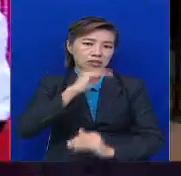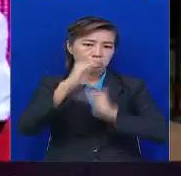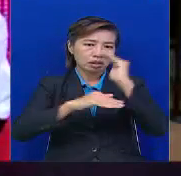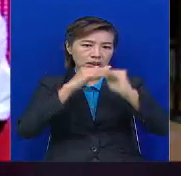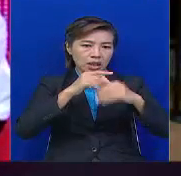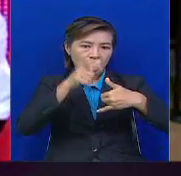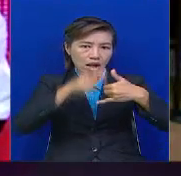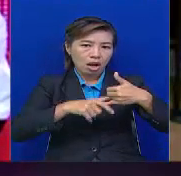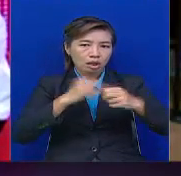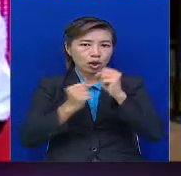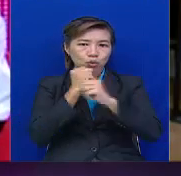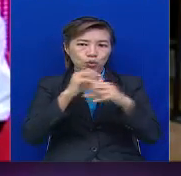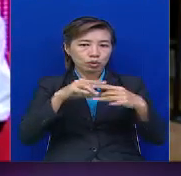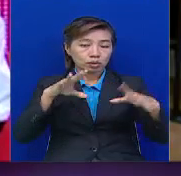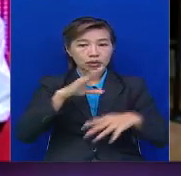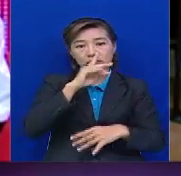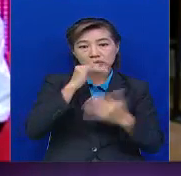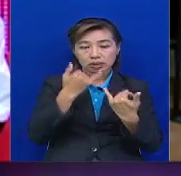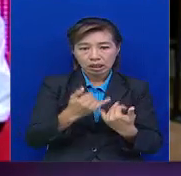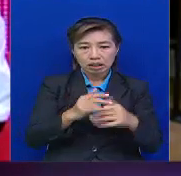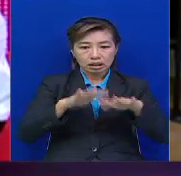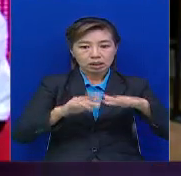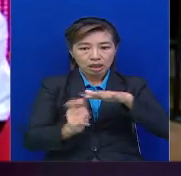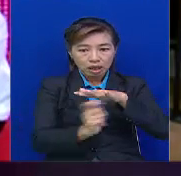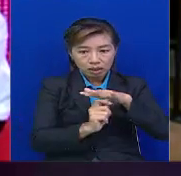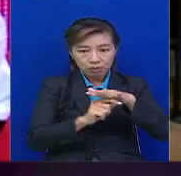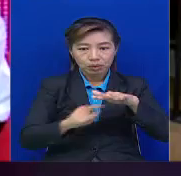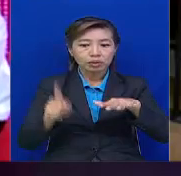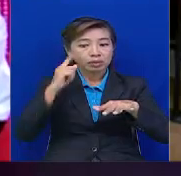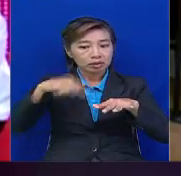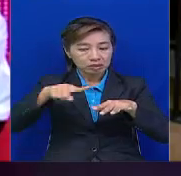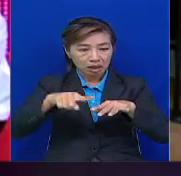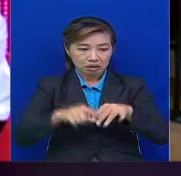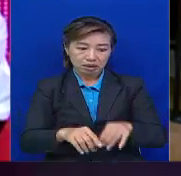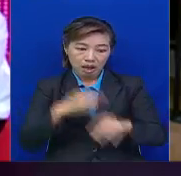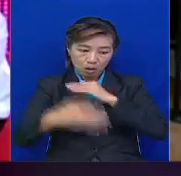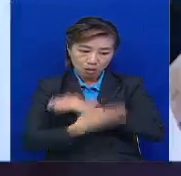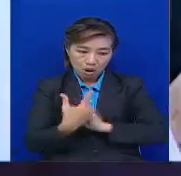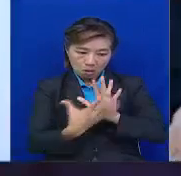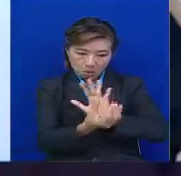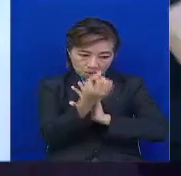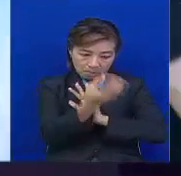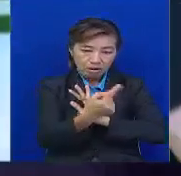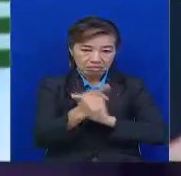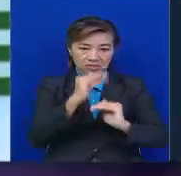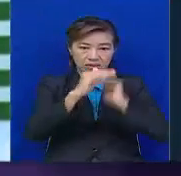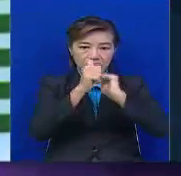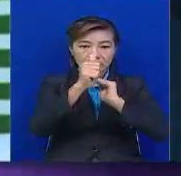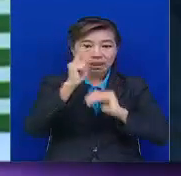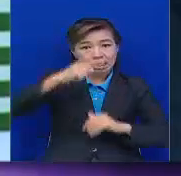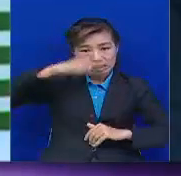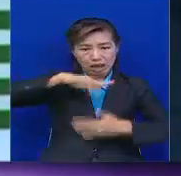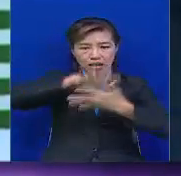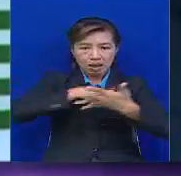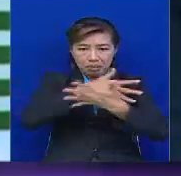าให้โอกาสกับเด็กด้อยโอกาสที่อยู่ในช่วงปฐมวัยจะเกิดการตอบแทนที่สูงในประเทศไทยมีแผนพัฒนาเด็กมาตั้งนานแ